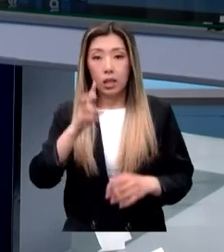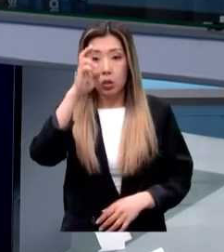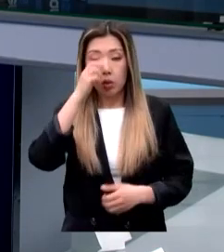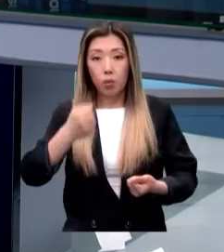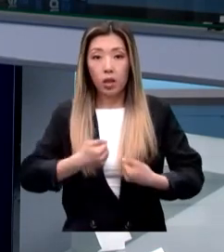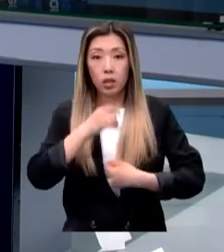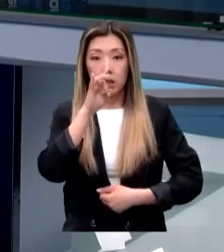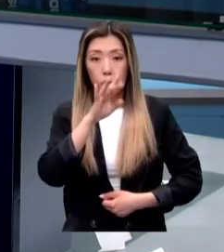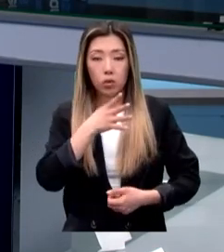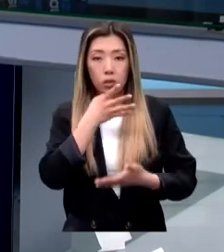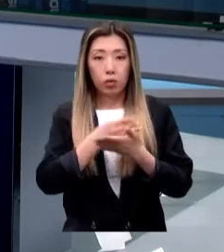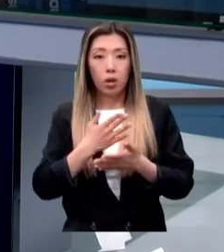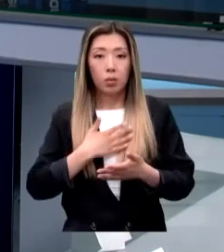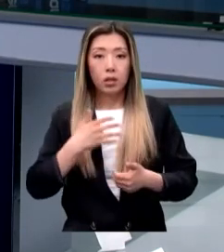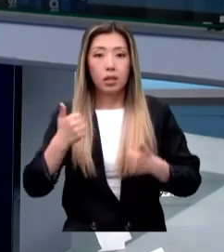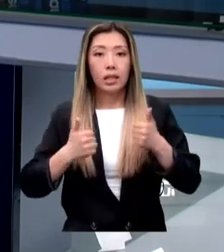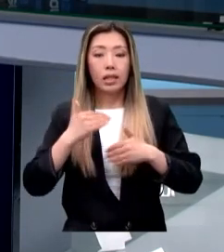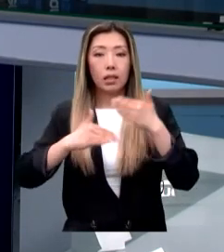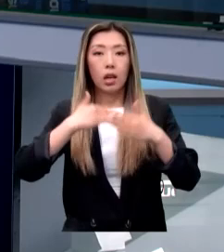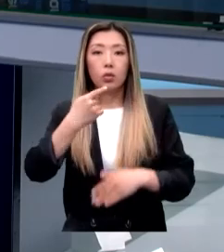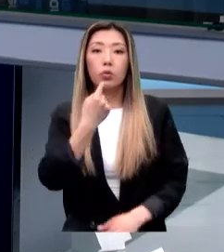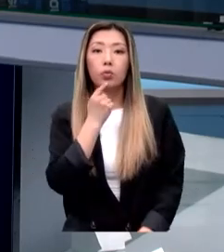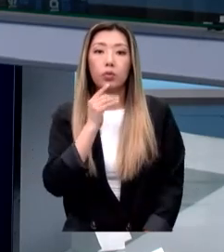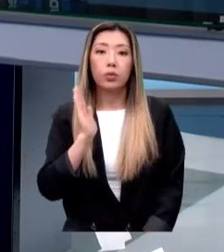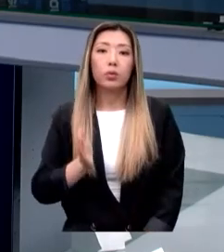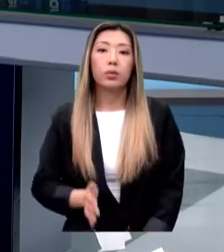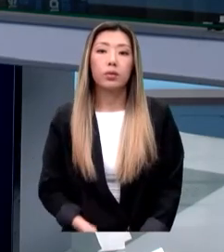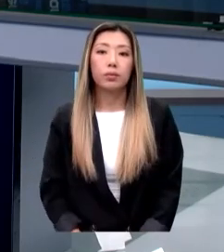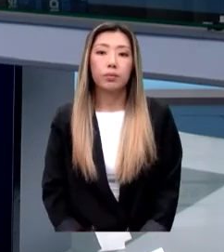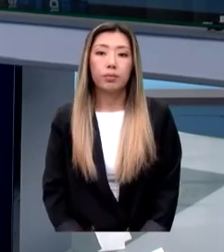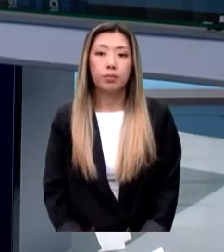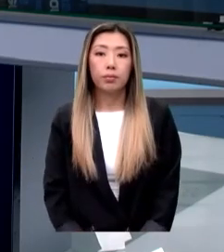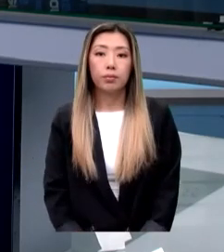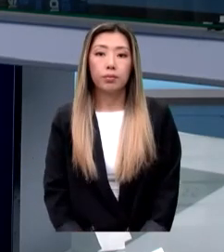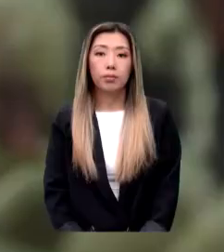отечественным предпринимателям конкурировать будет сложно. Галина Трощева разбиралась в проблеме.